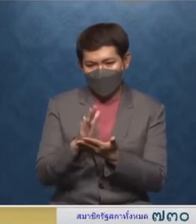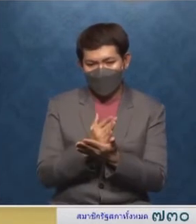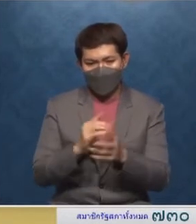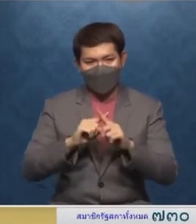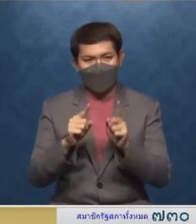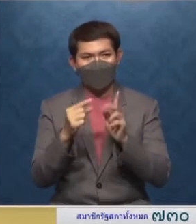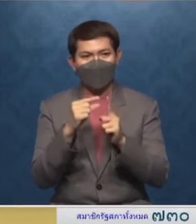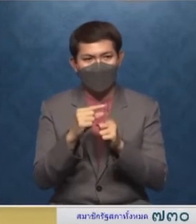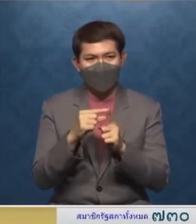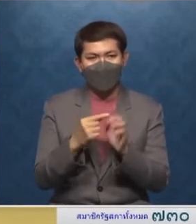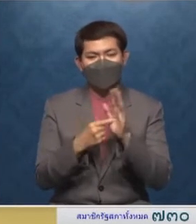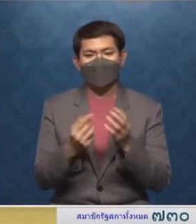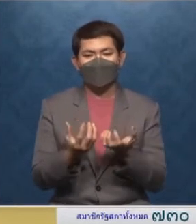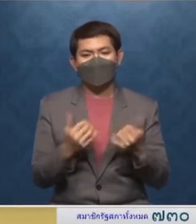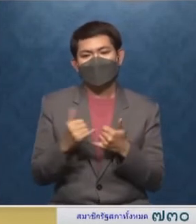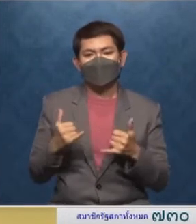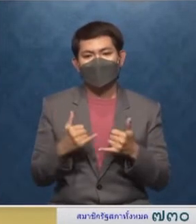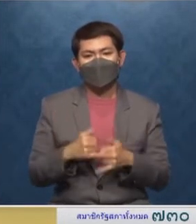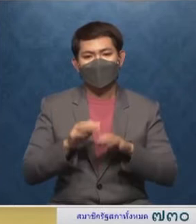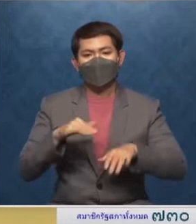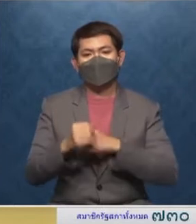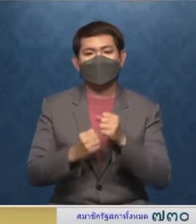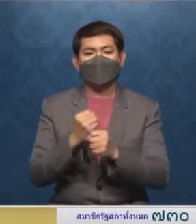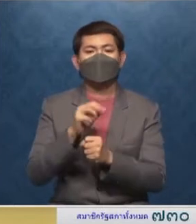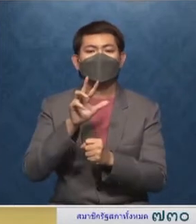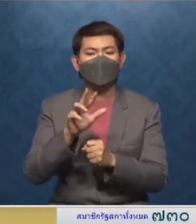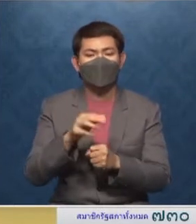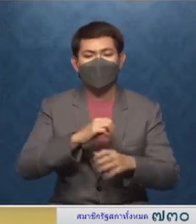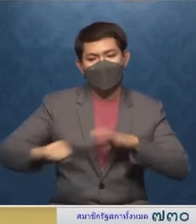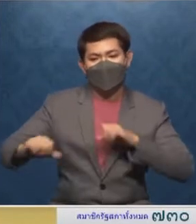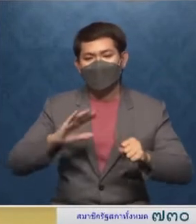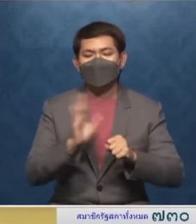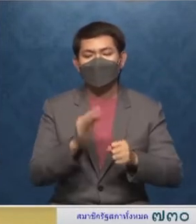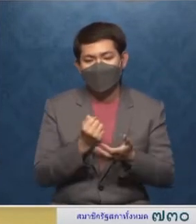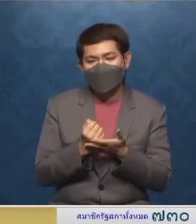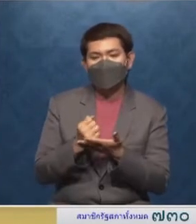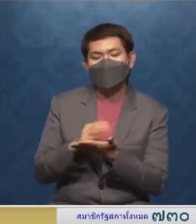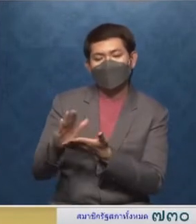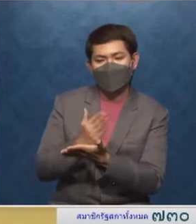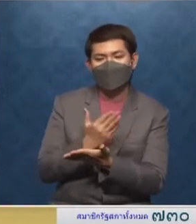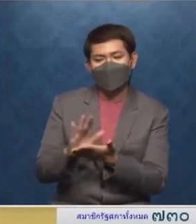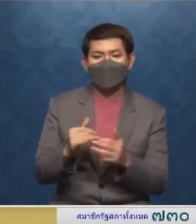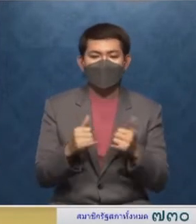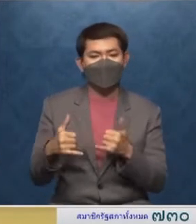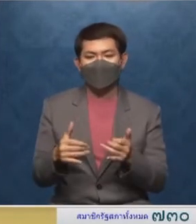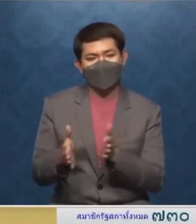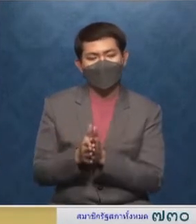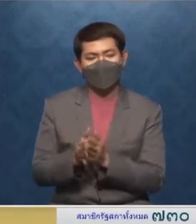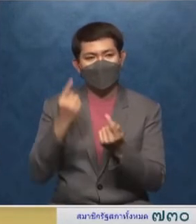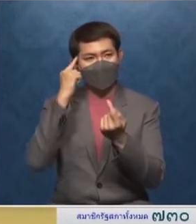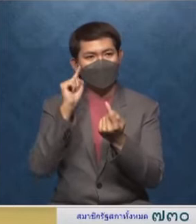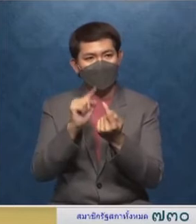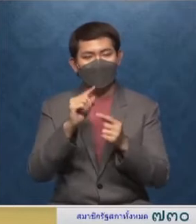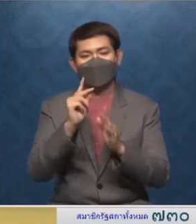ความว่าถ้ามีของเล่นเด็ก3ขวบไม่ต้องแย่งกันนะครับก็ให้มีความรู้สึกเผื่อแผ่อันนี้ก็เป็นเจตนาของกฎหม